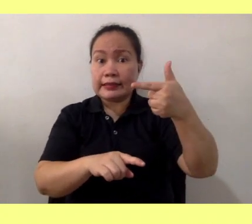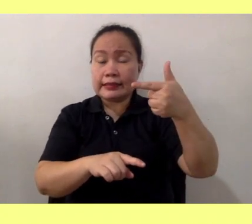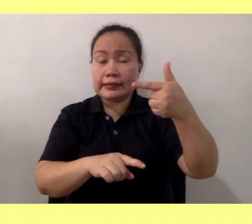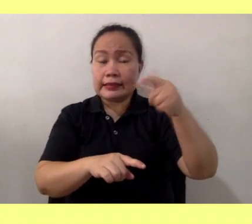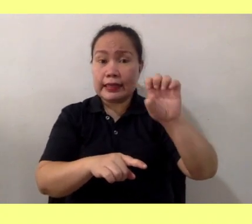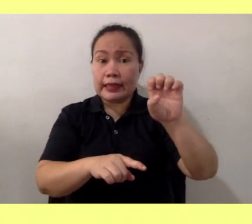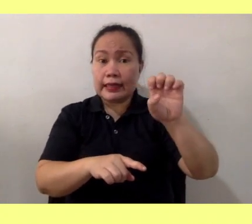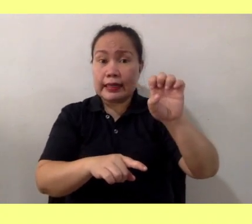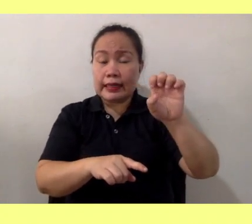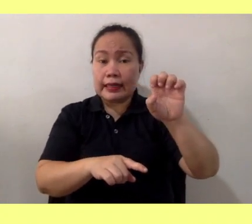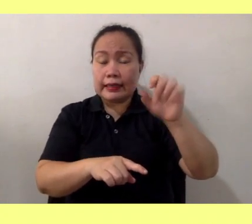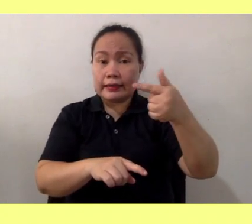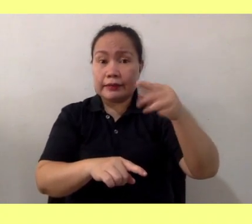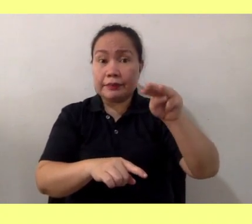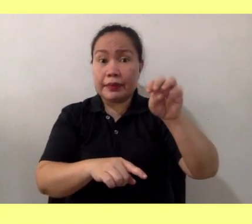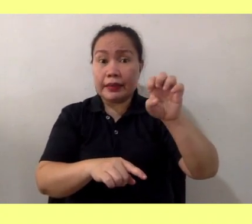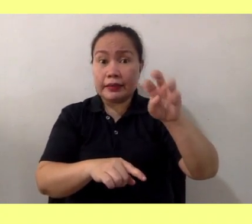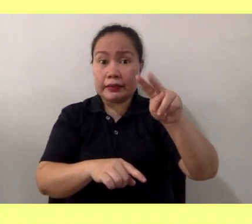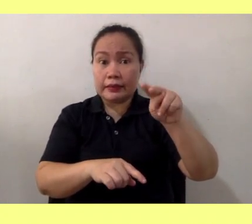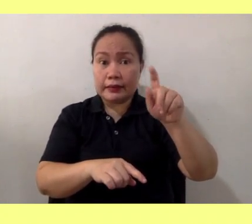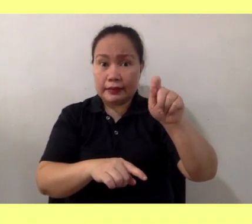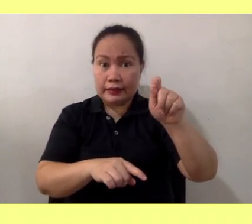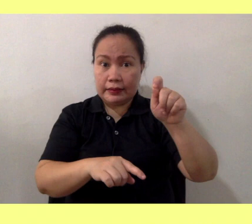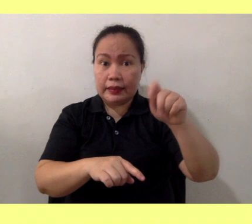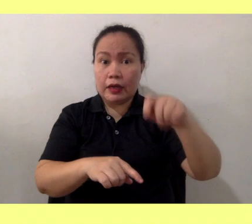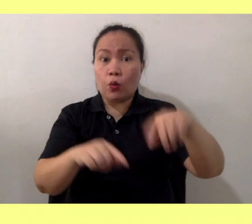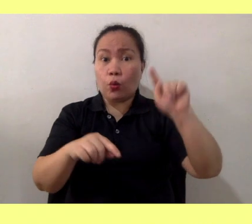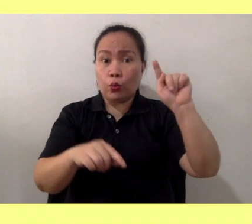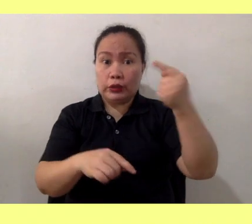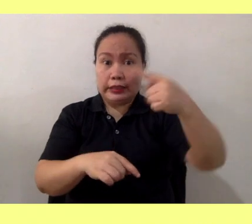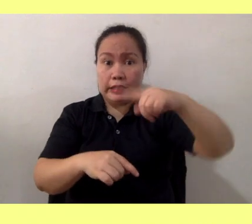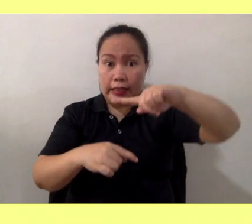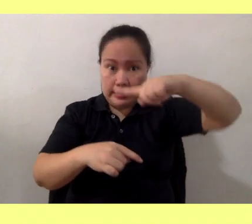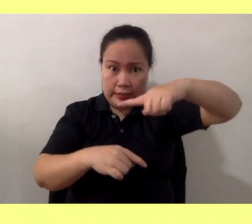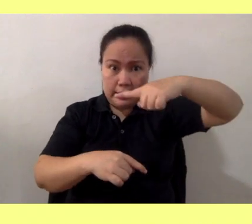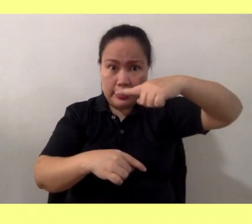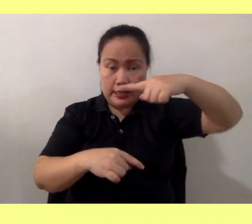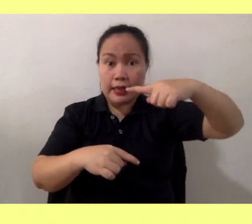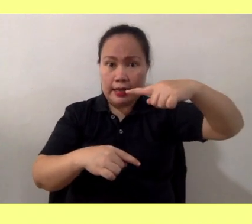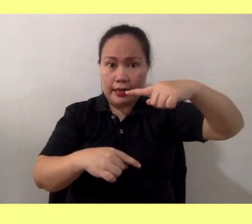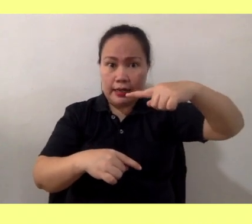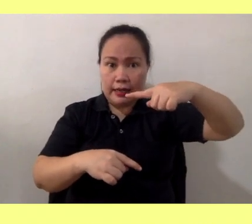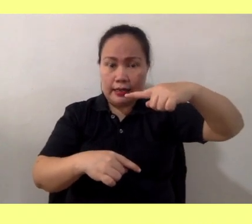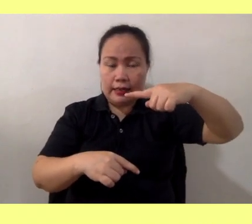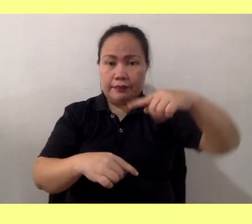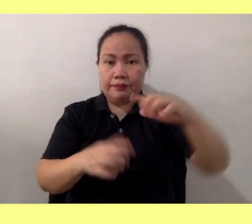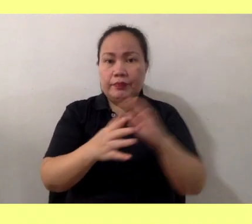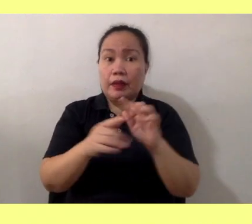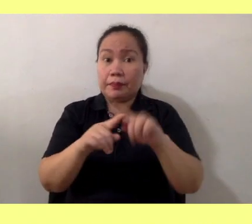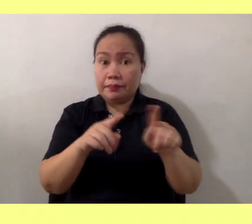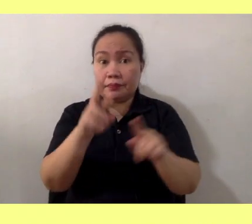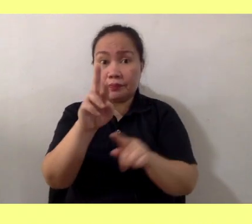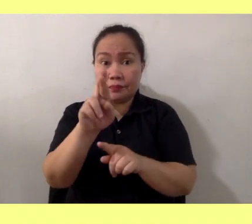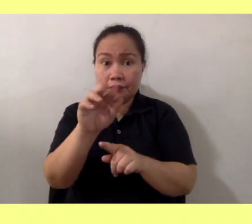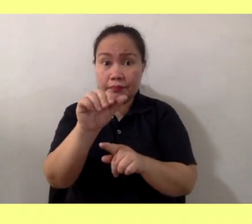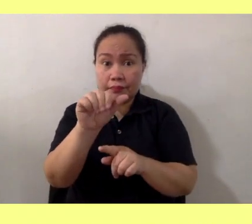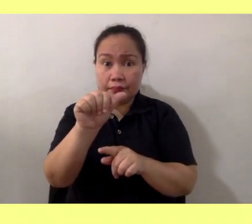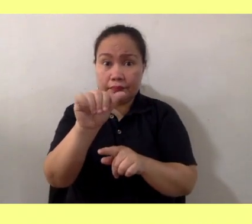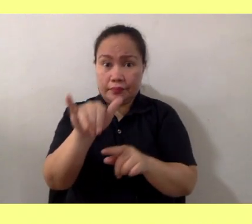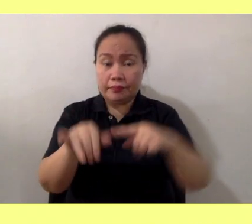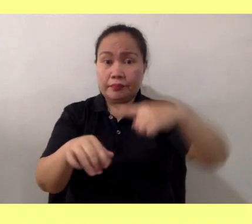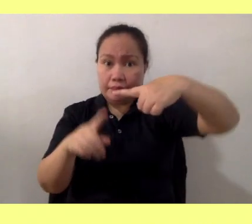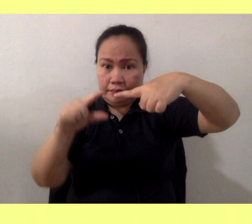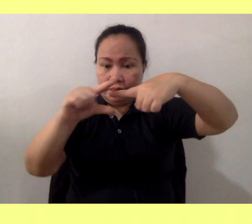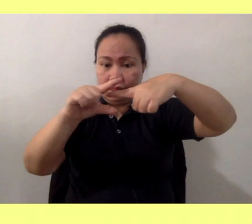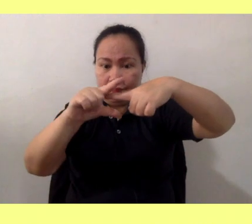makikitang arrow sa symbol natin. Pagdating sa ray, ang symbol niya, isang endpoint, isang arrow. Kung ano po